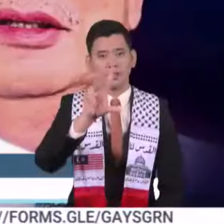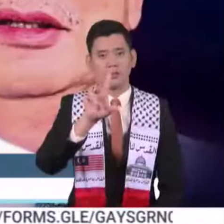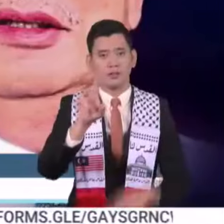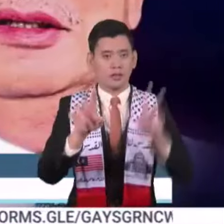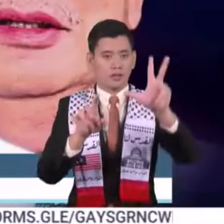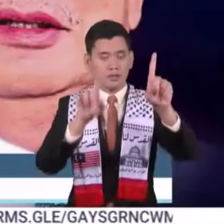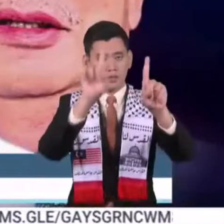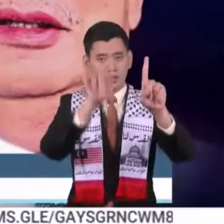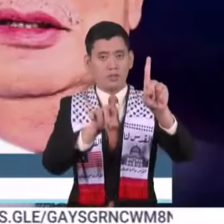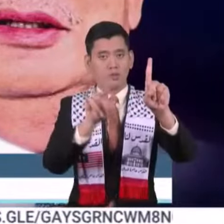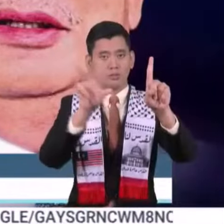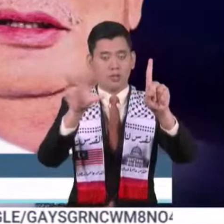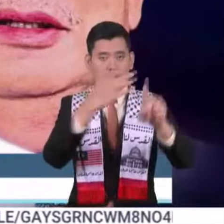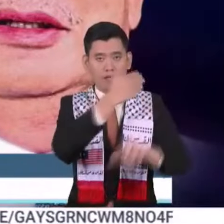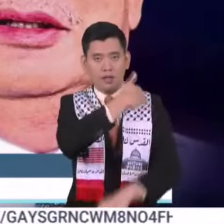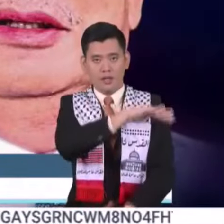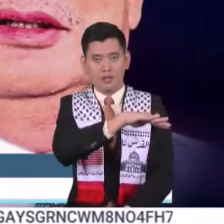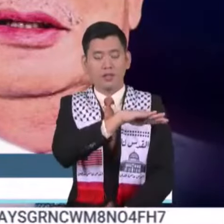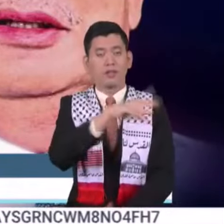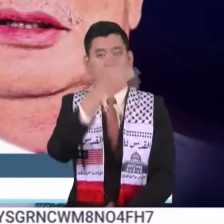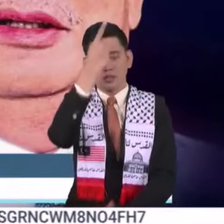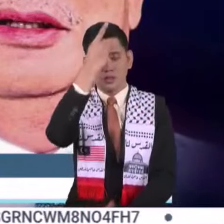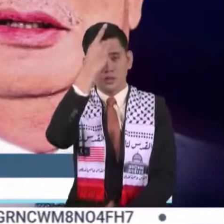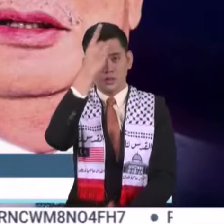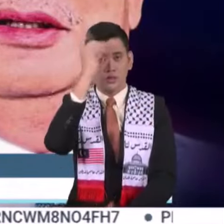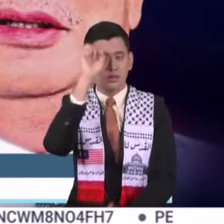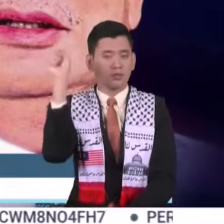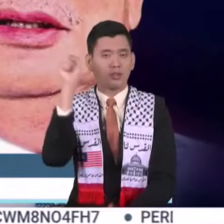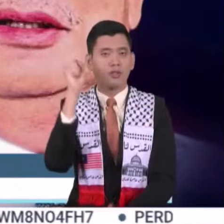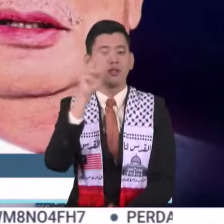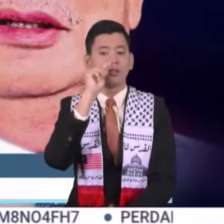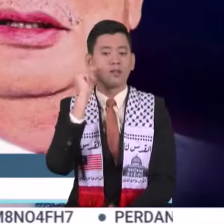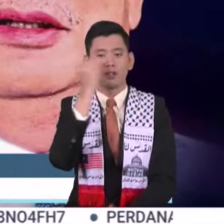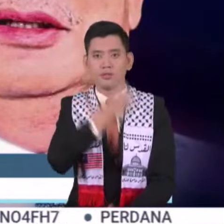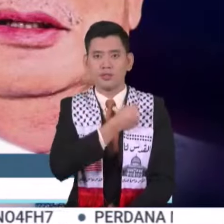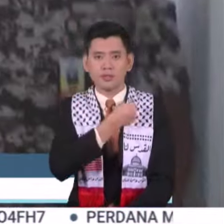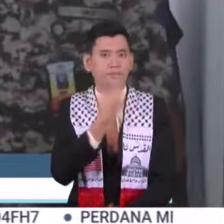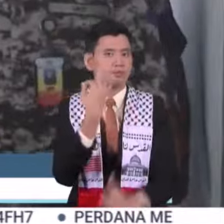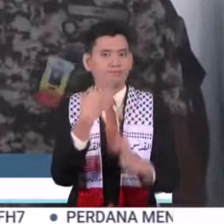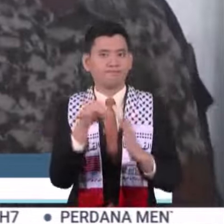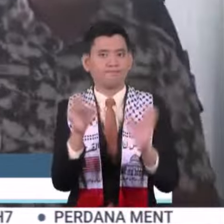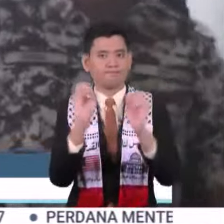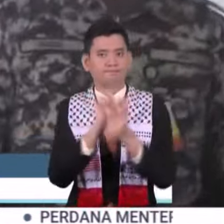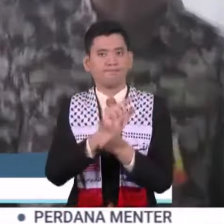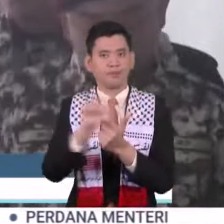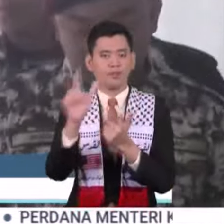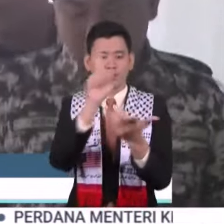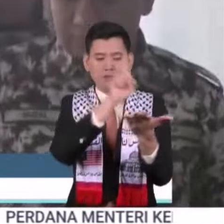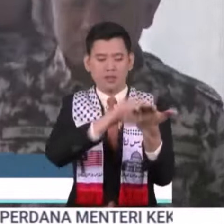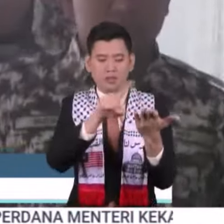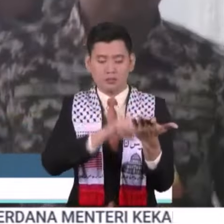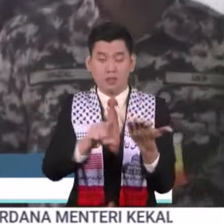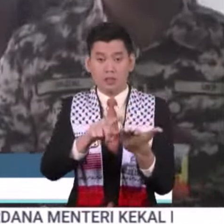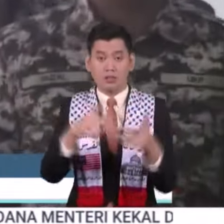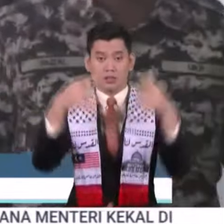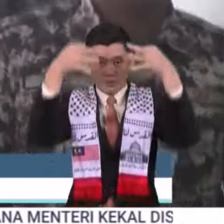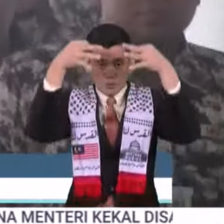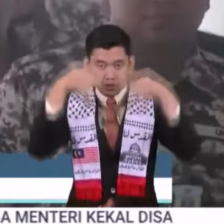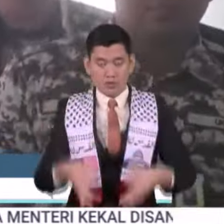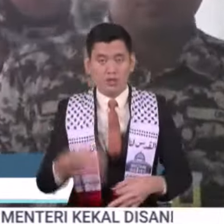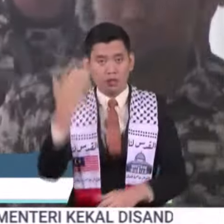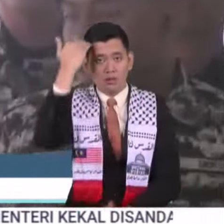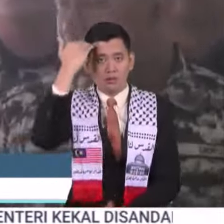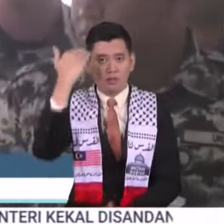...31 Mac lalu, bekas Perdana Menteri Dato' Sri Najib Tun Razak gagal mendapatkan kebenaran menyemak keputusan Mahkamah